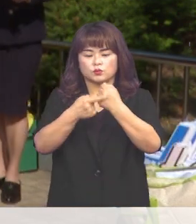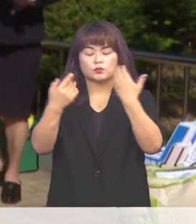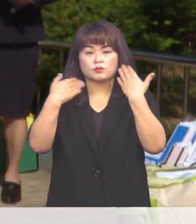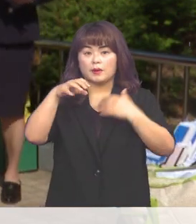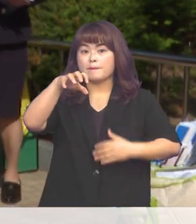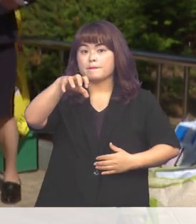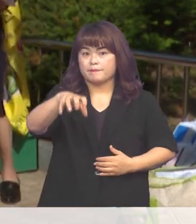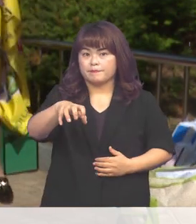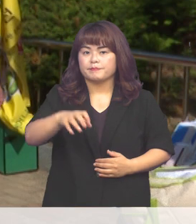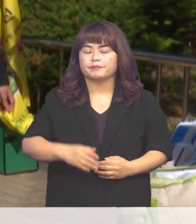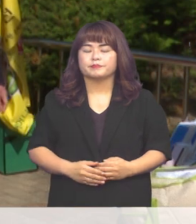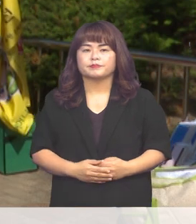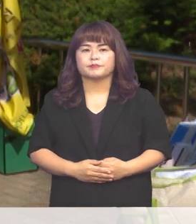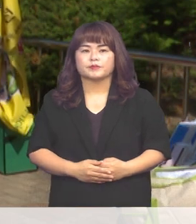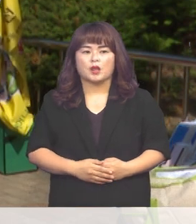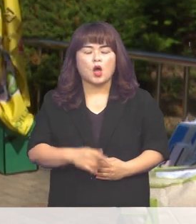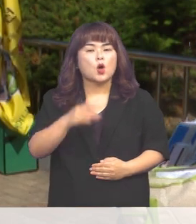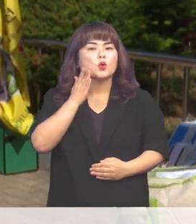중일초등학교 앞에서